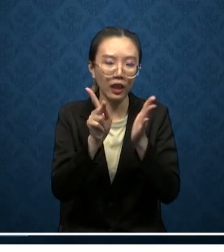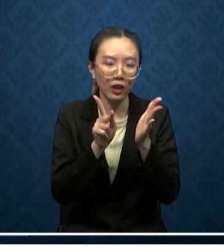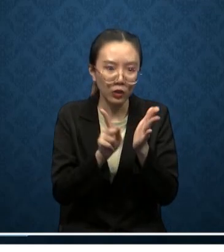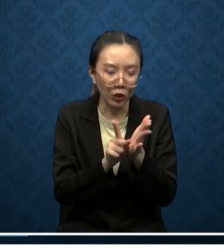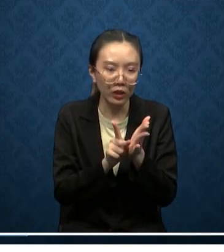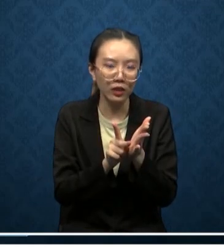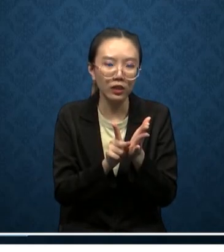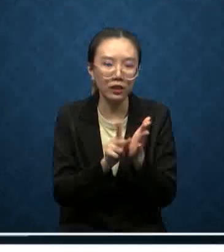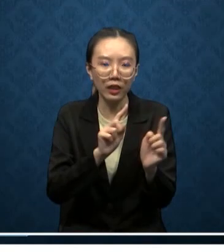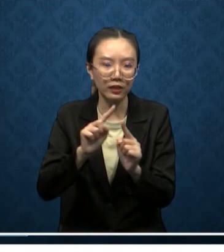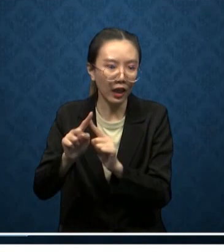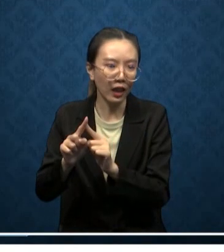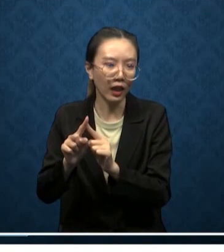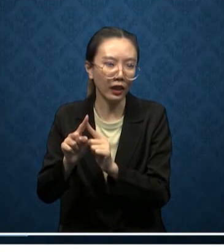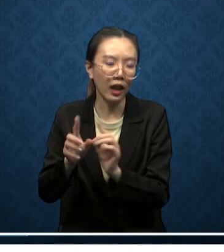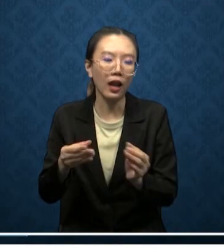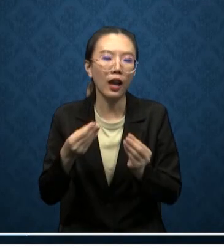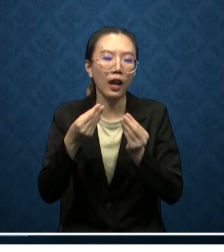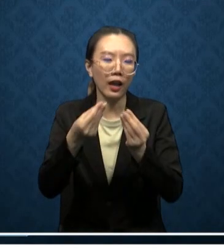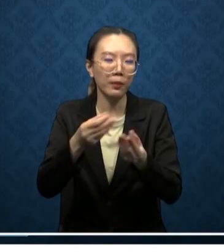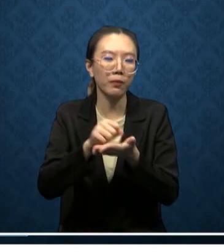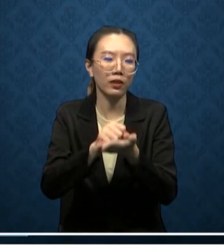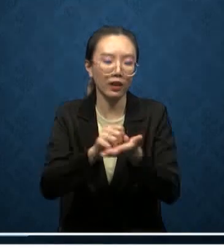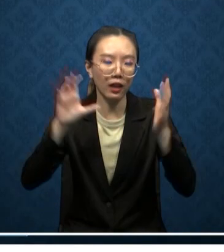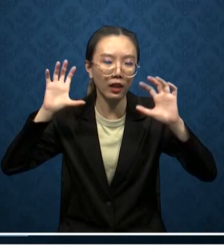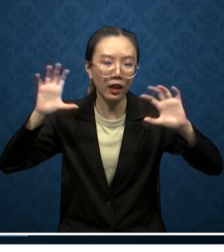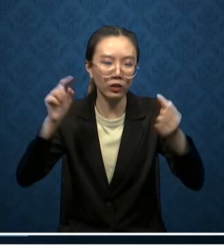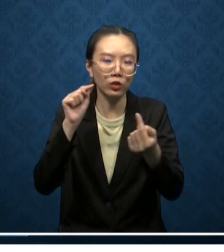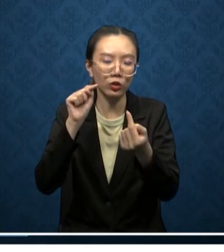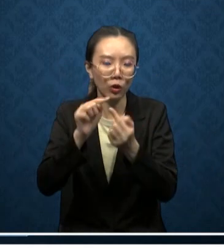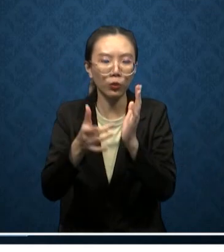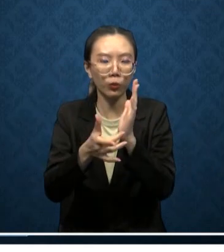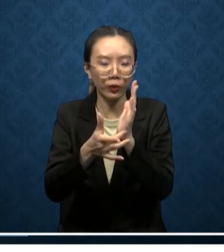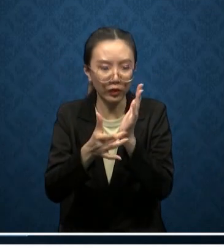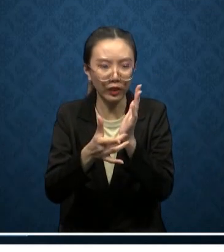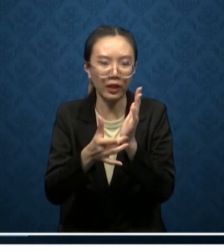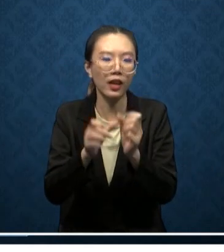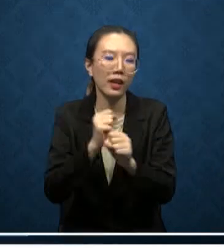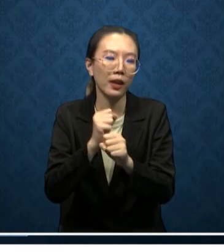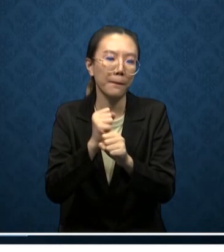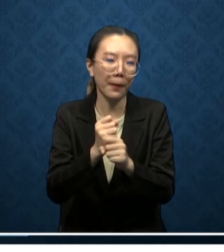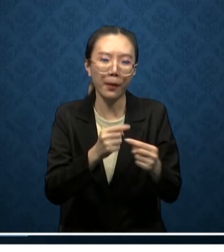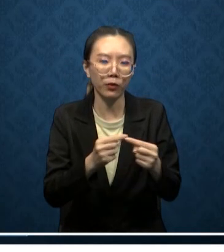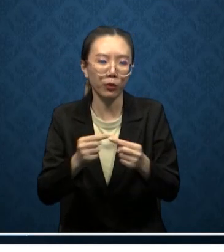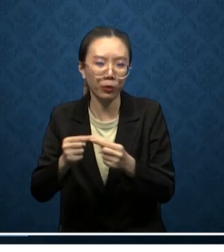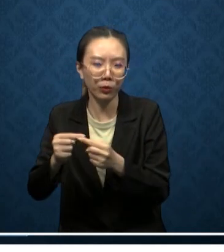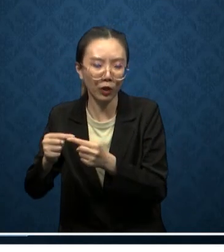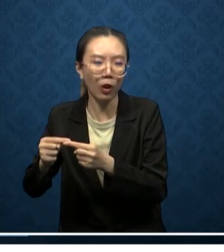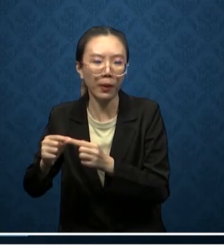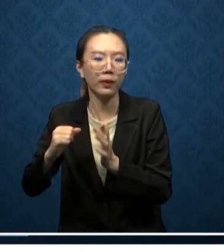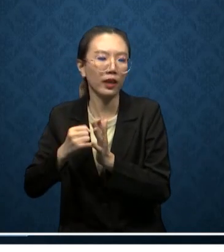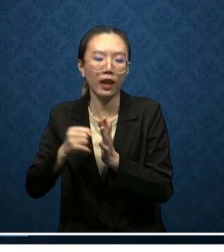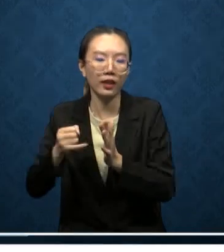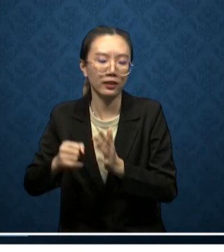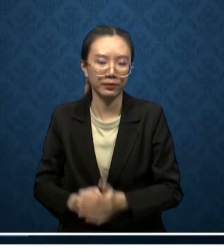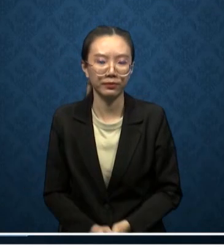ต่อการให้บิการภาครัฐผ่านระบบดิจิตอลอย่างร้อยรอยต่อเรามีพรวต่างๆเกี่ยวกับเรื่อง